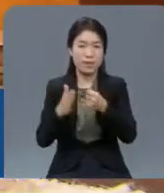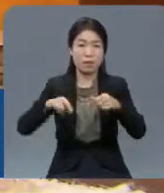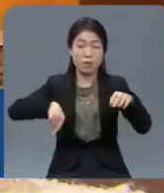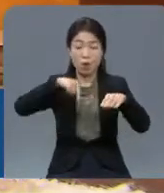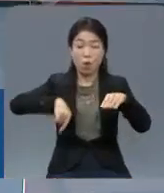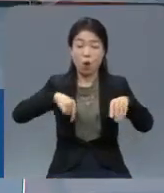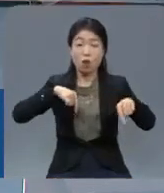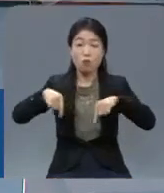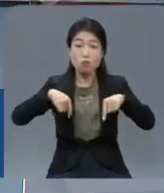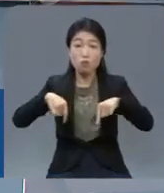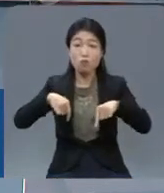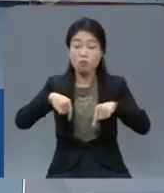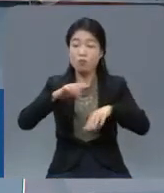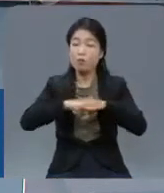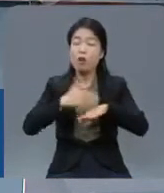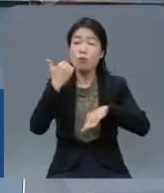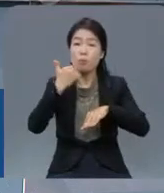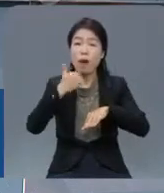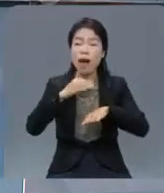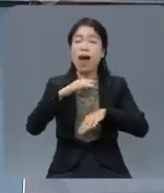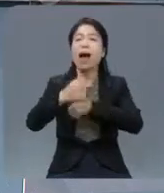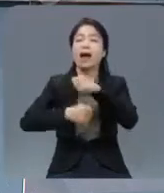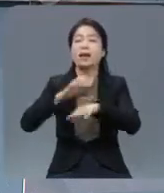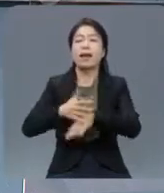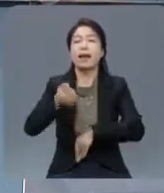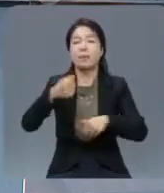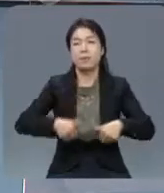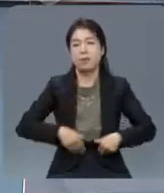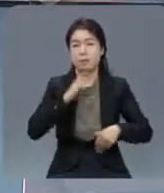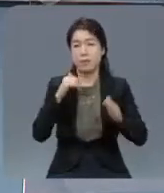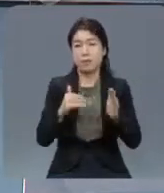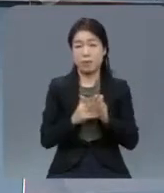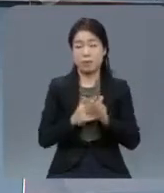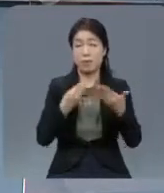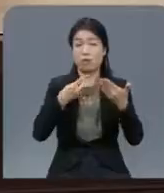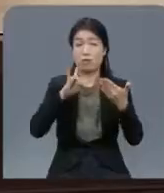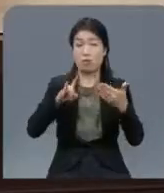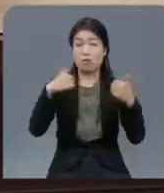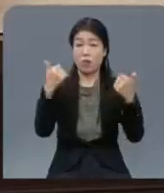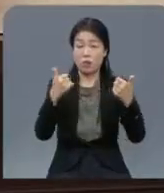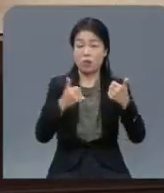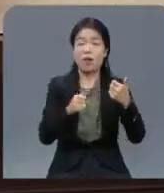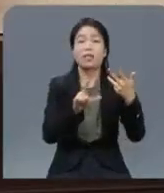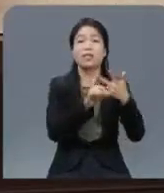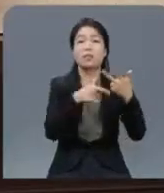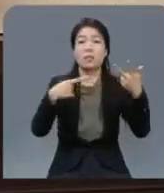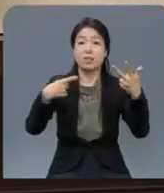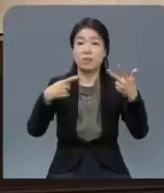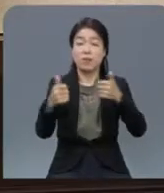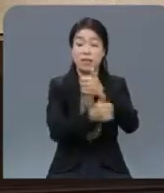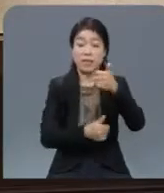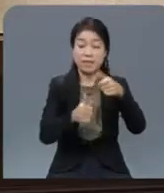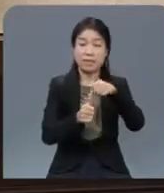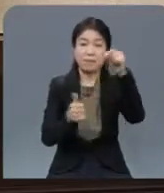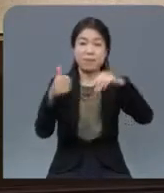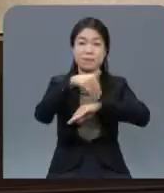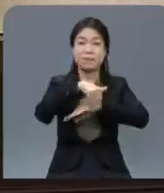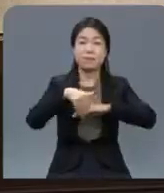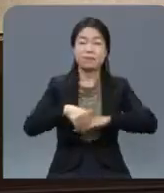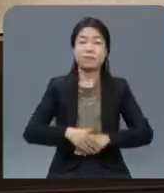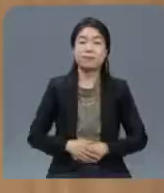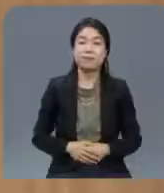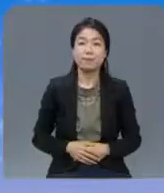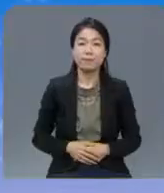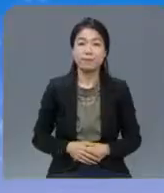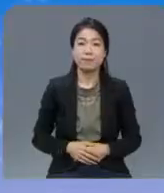구성은 자율에 맡겨야 한다고 주장했습니다. 9대 광주시의회는 다음 달 11일 의장단을 선출합니다.